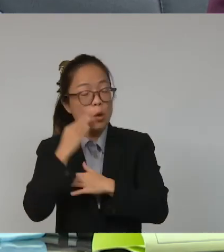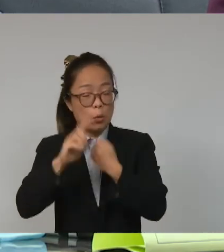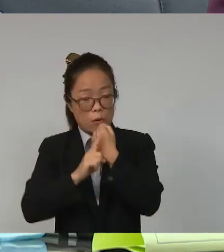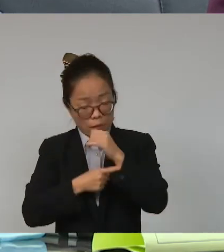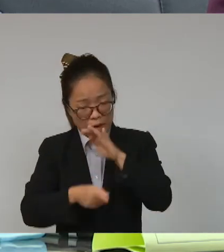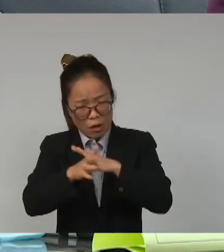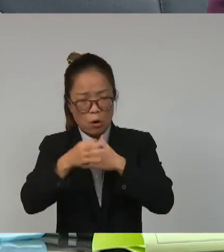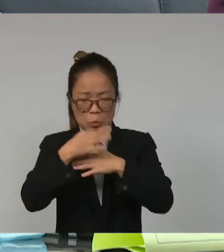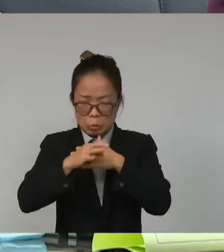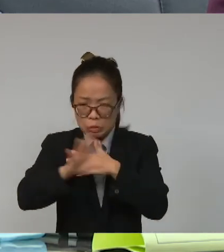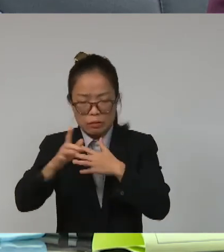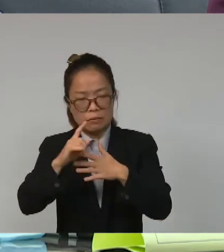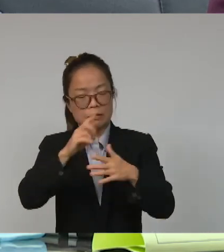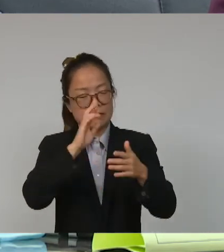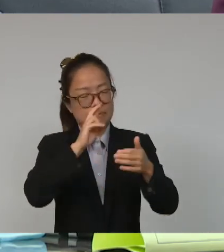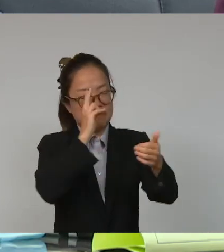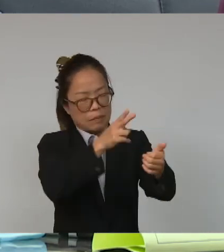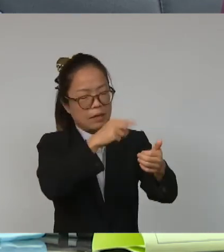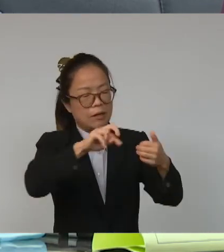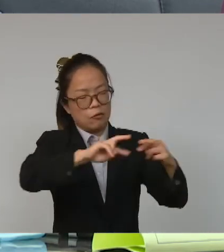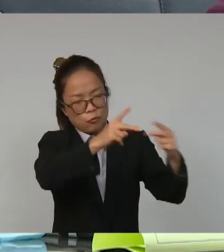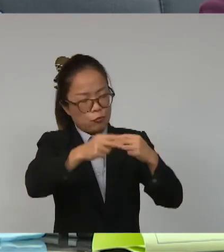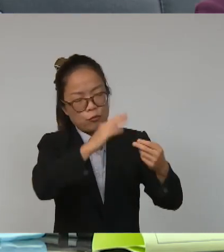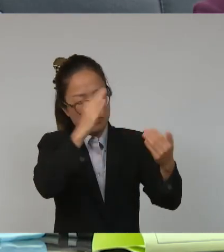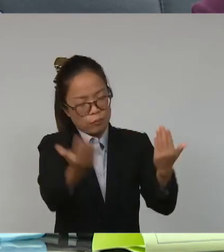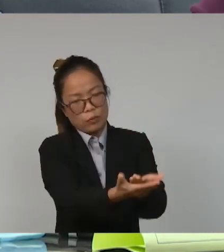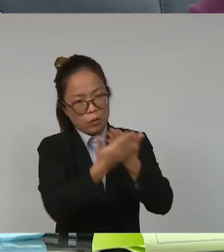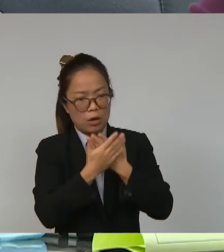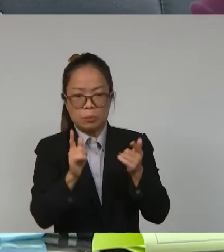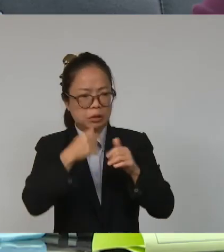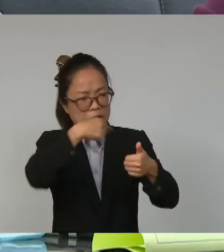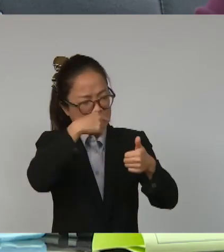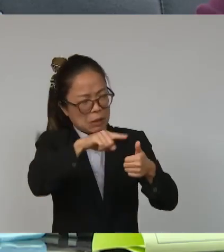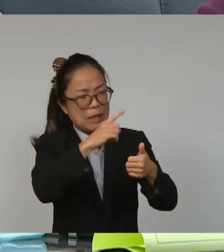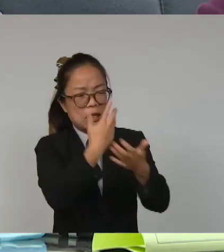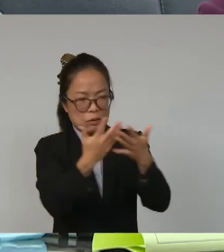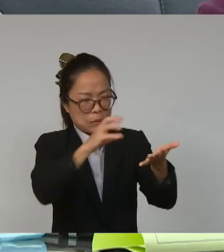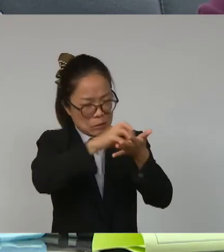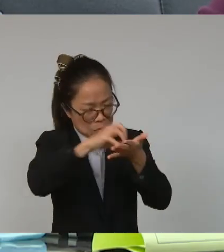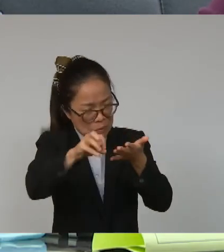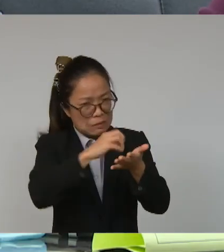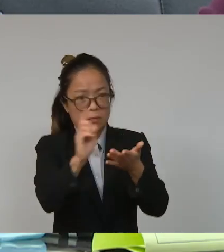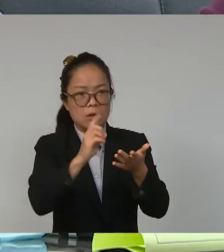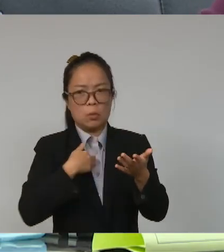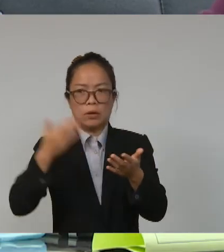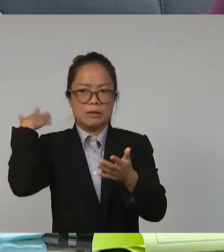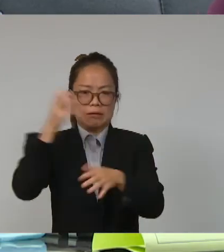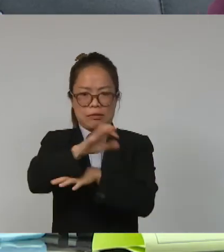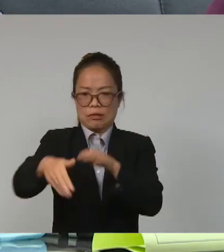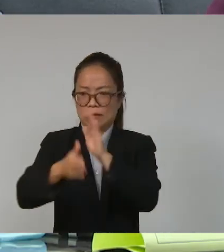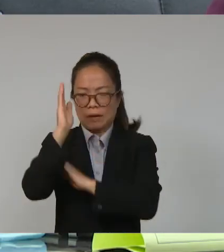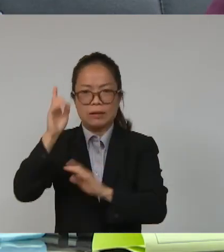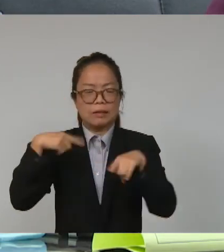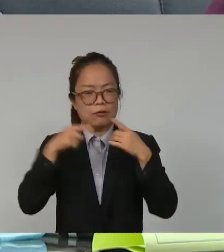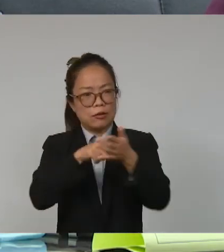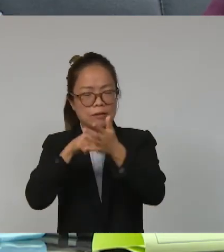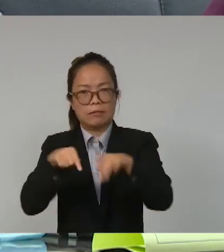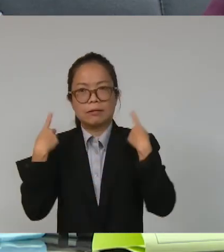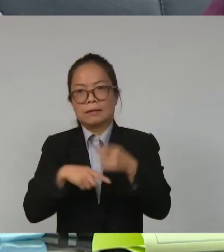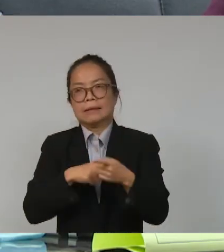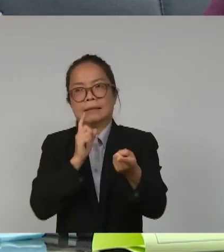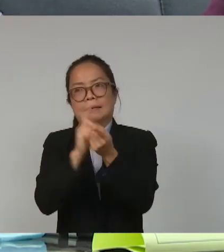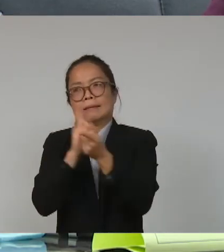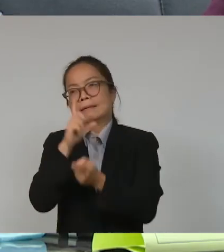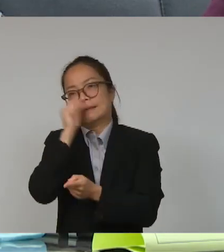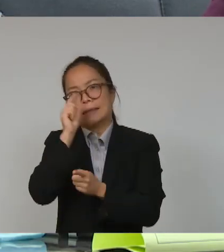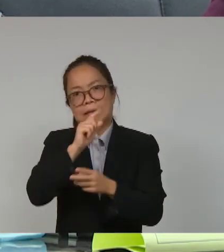个瑕疵的补正修正，而不是说呢指导人民怎么做。我过去在地方政府就常常遭受惨痛的经验啊，